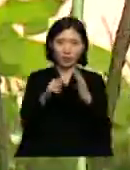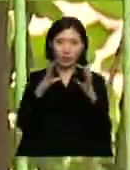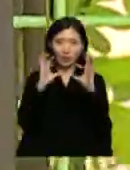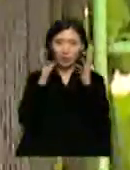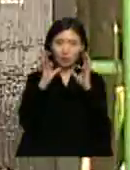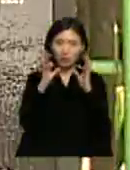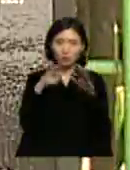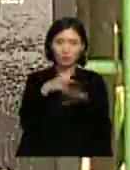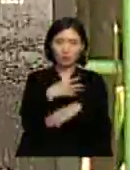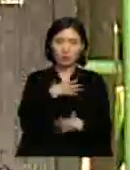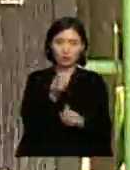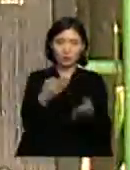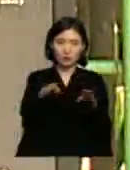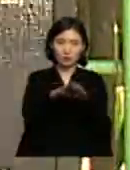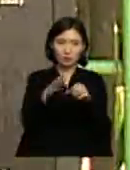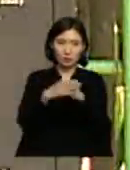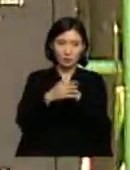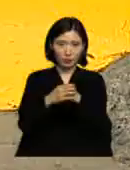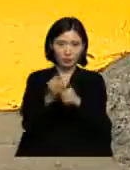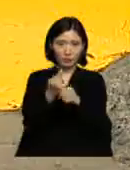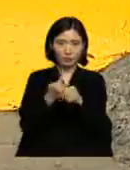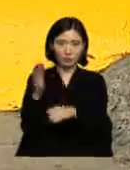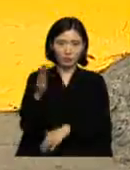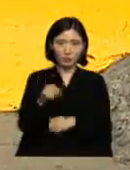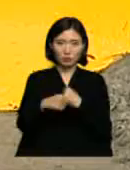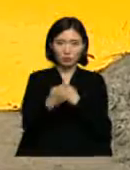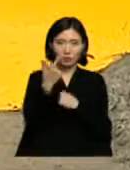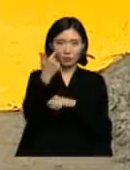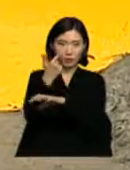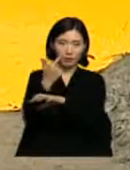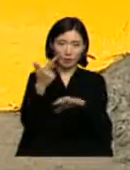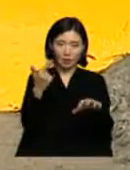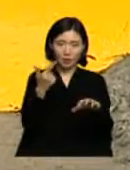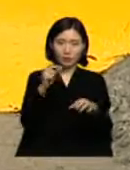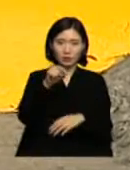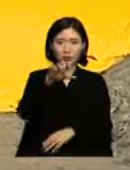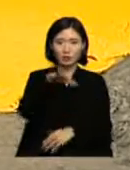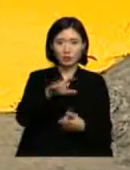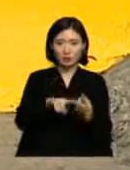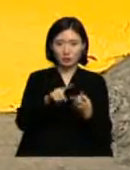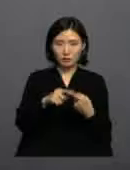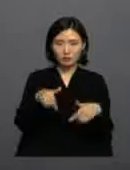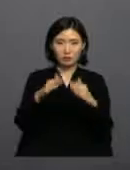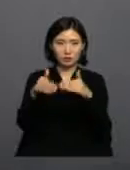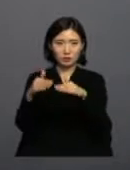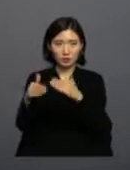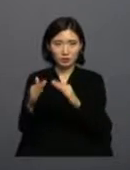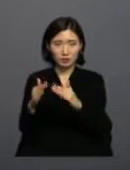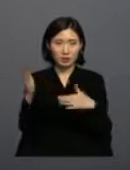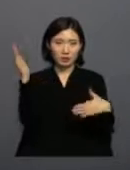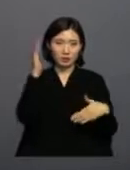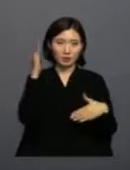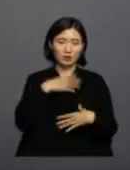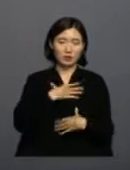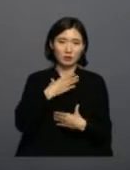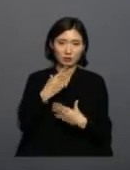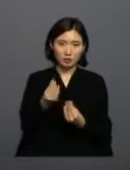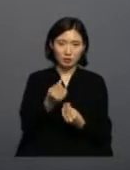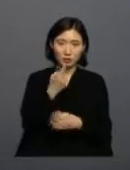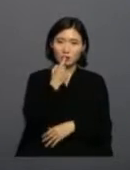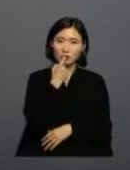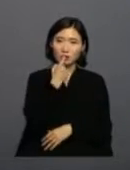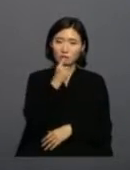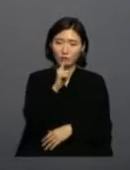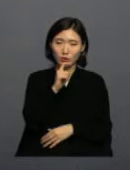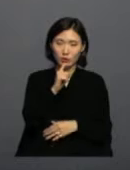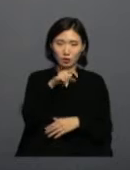교통안전시설입니다. 마포구는 지난해부터 초등학교 6곳에 옐로 카펫을 설치했습니다. 학생들이 안전하게 그 노란